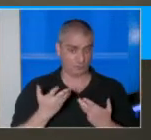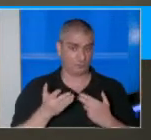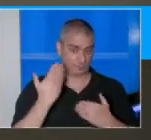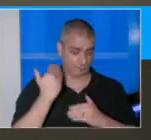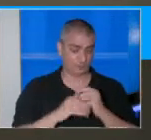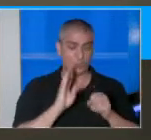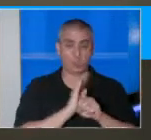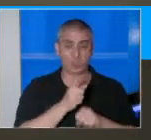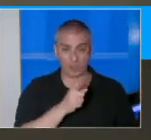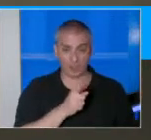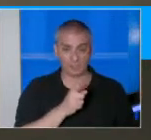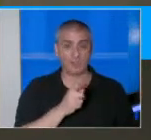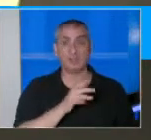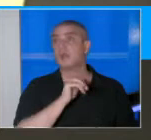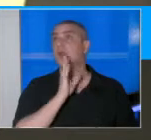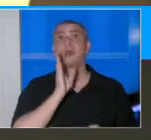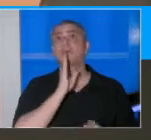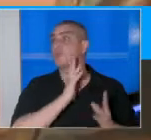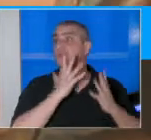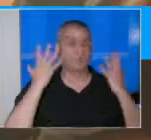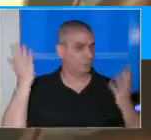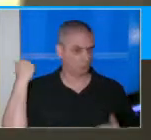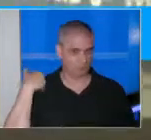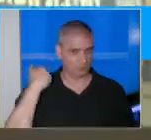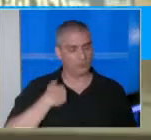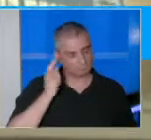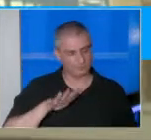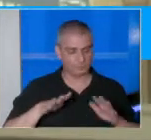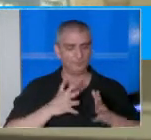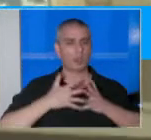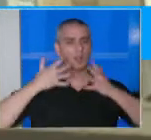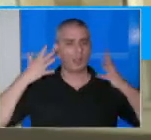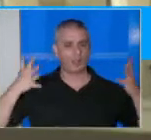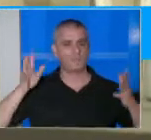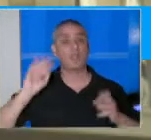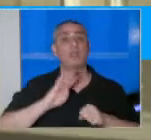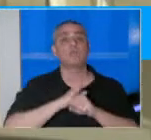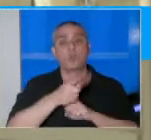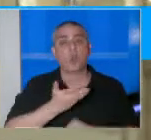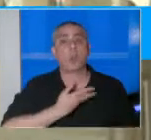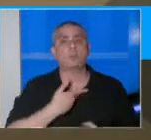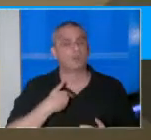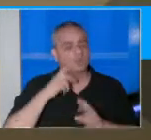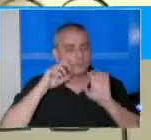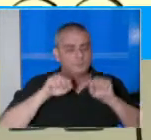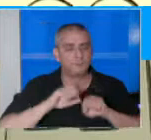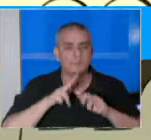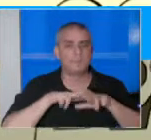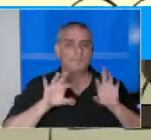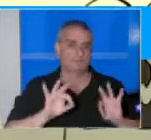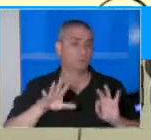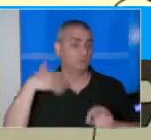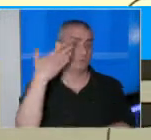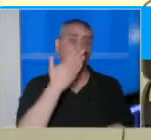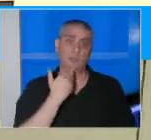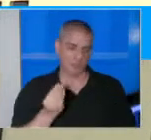הקורונה, שהוא אחד המשברים החמורים שהכרנו, אנחנו באמת צריכים כאן ממשלה רחבה. גם הקורונה נתנה לנו הצצה למציאות שתהיה